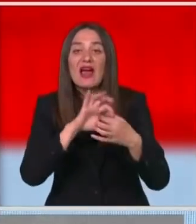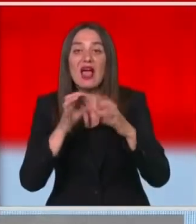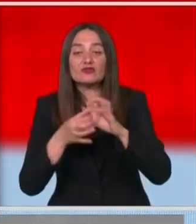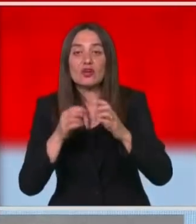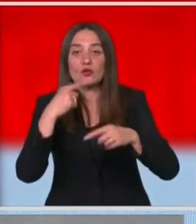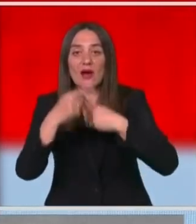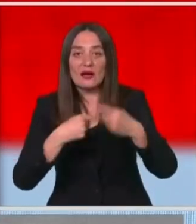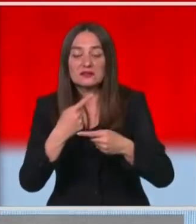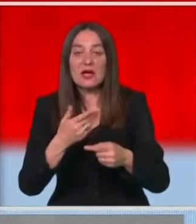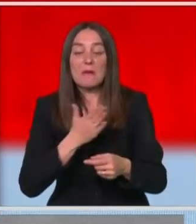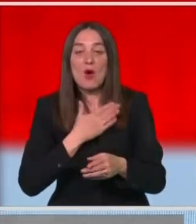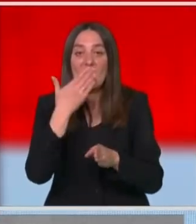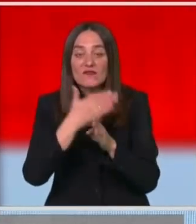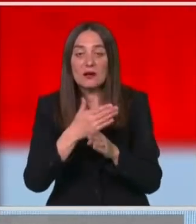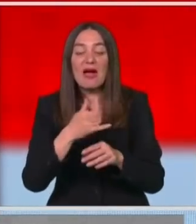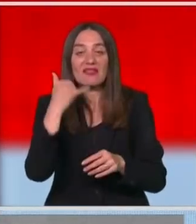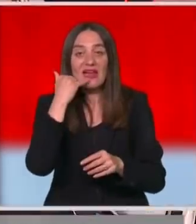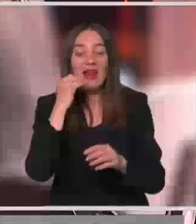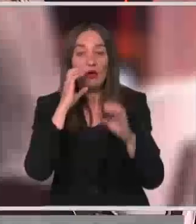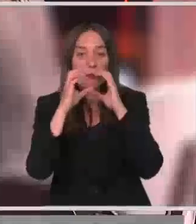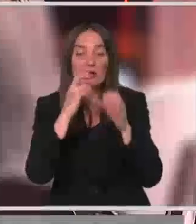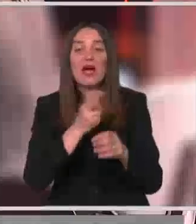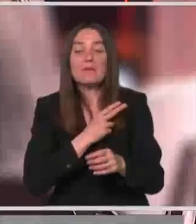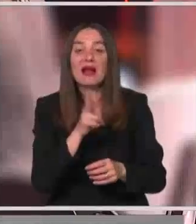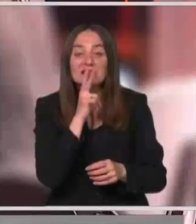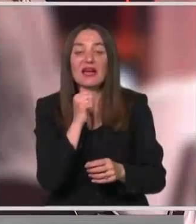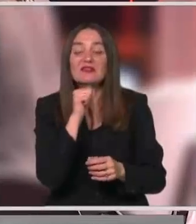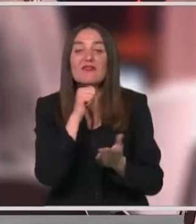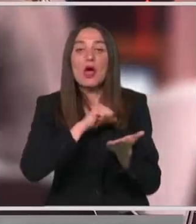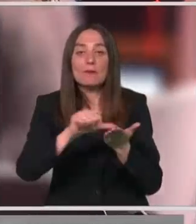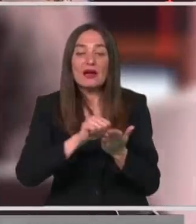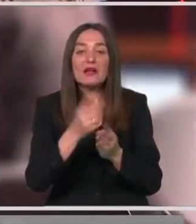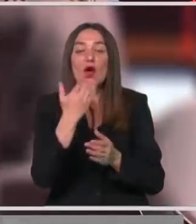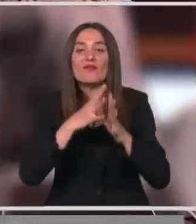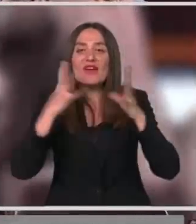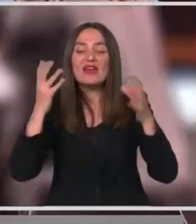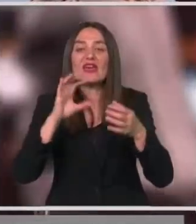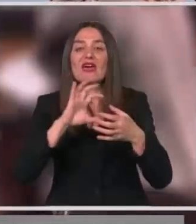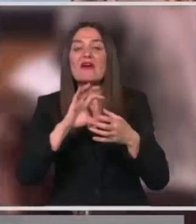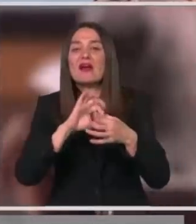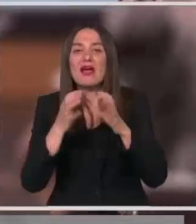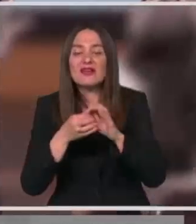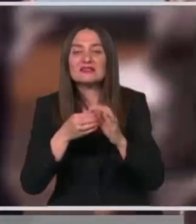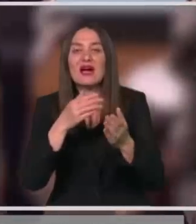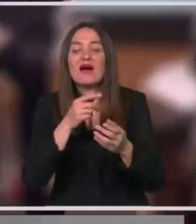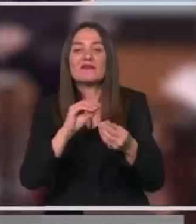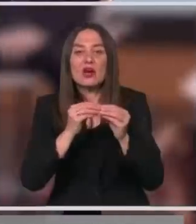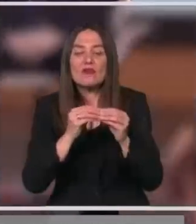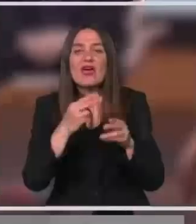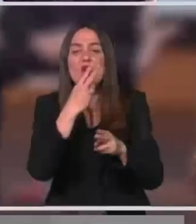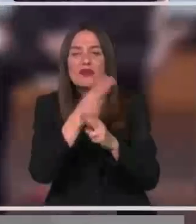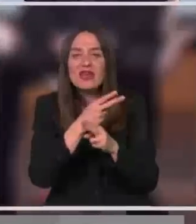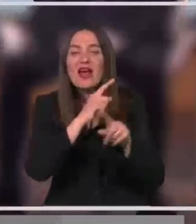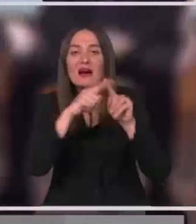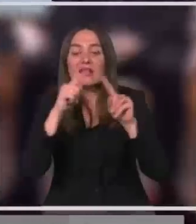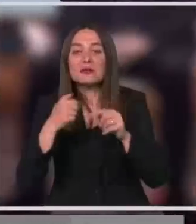reakciju. Moja firma koja je telekomunikaciona je već imala zahteve i od banaka, i od velikih trgovinskih lanaca, i od hotela, i od raznoraznih